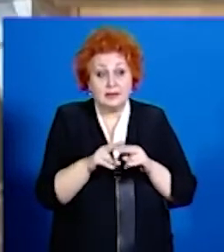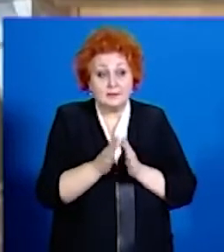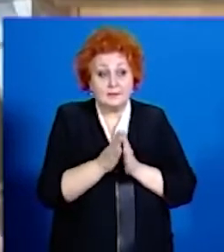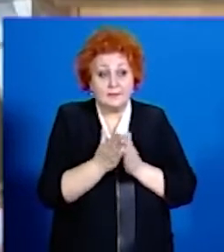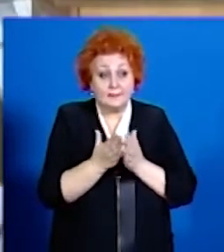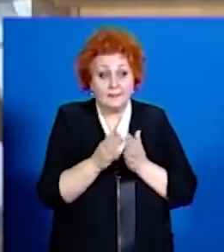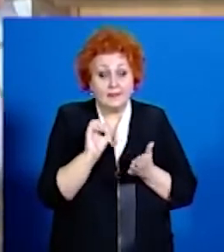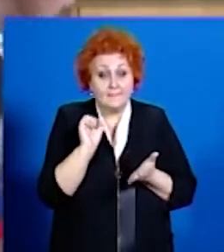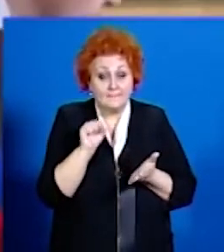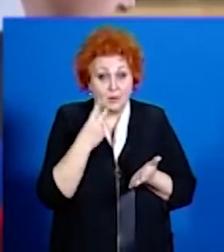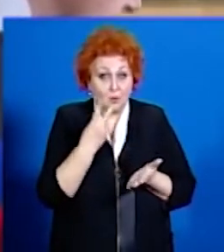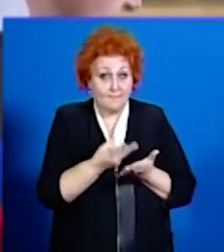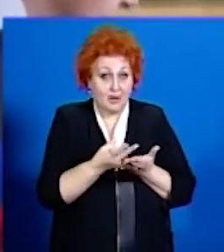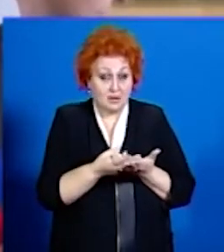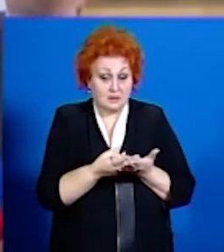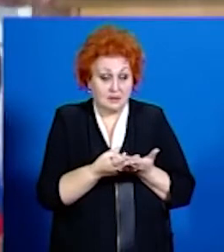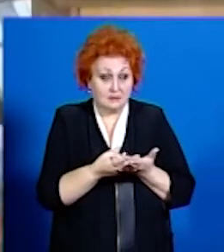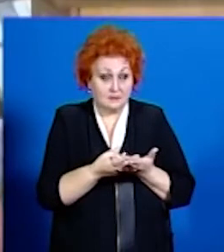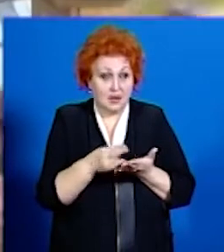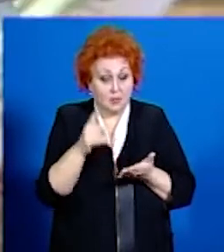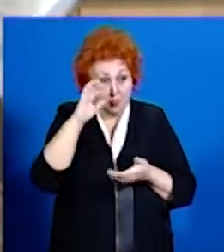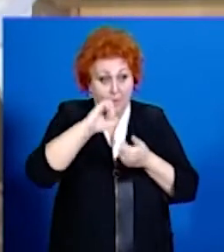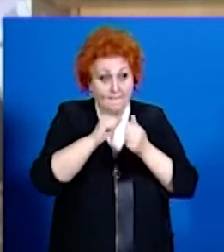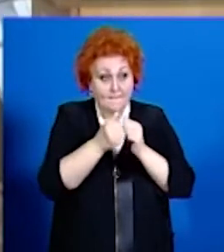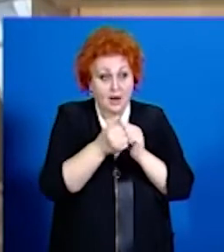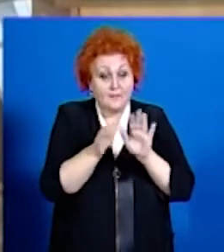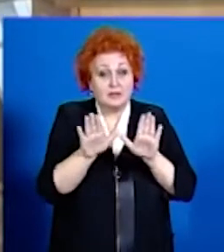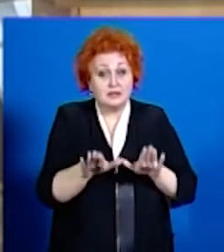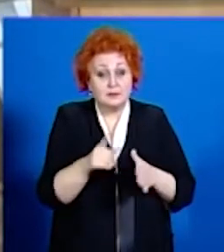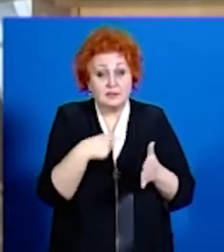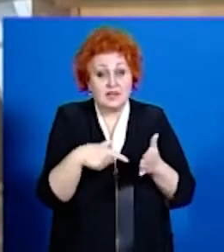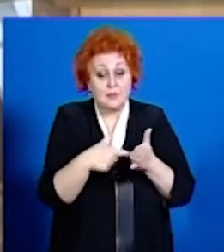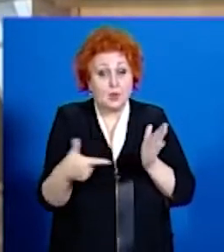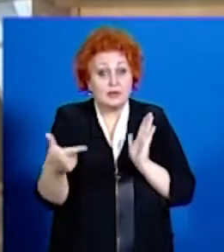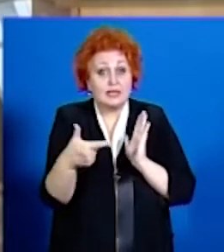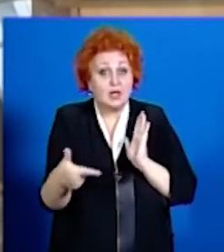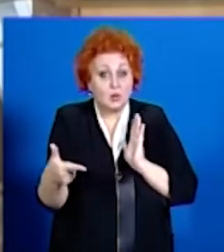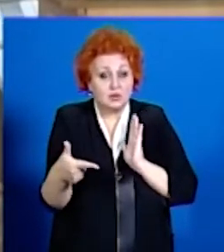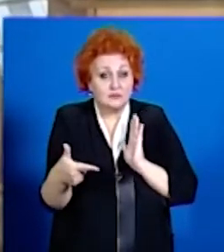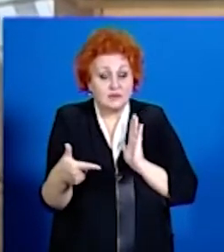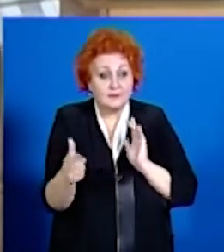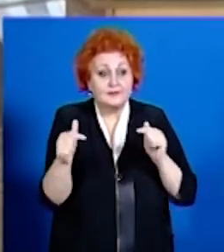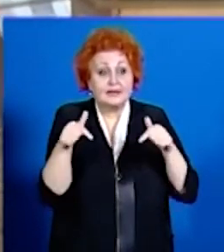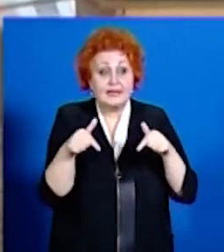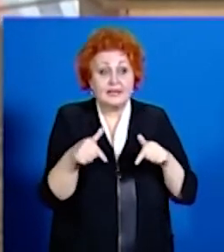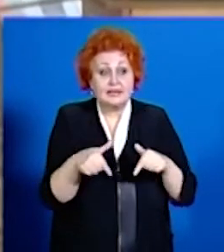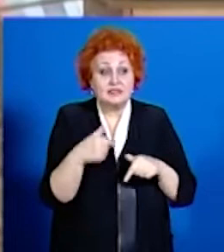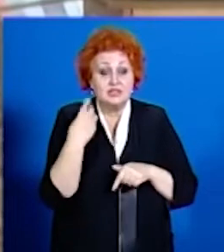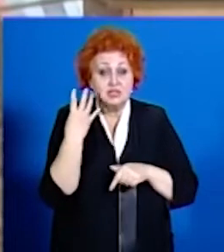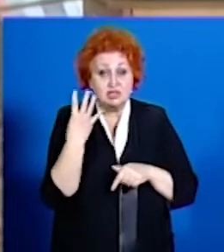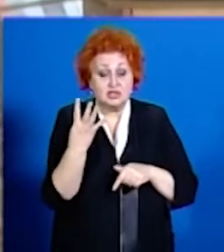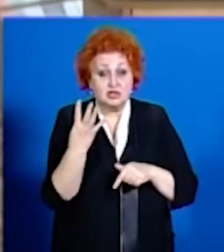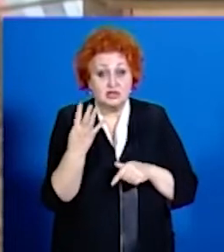путеводитель, могу показать, да, памятным местам города Георгиевска. В путеводителе